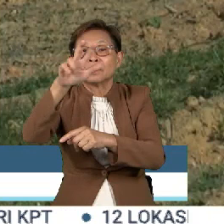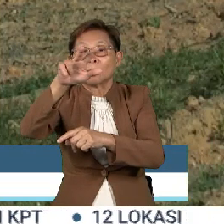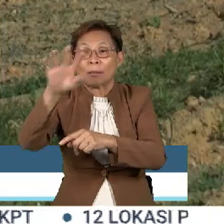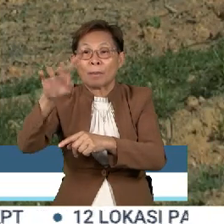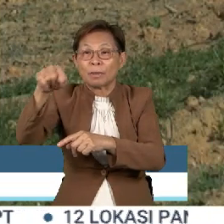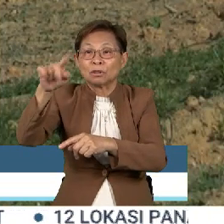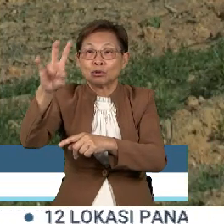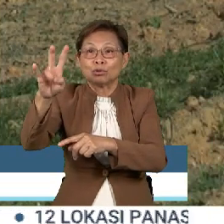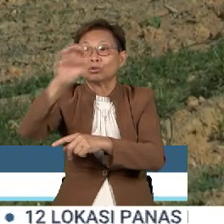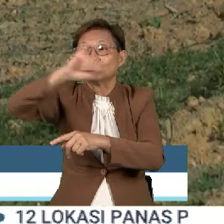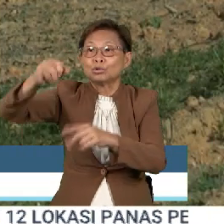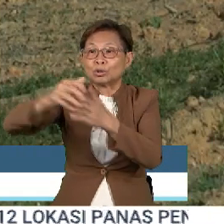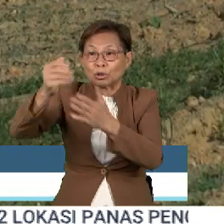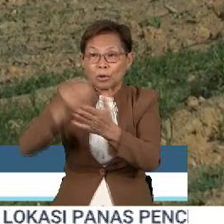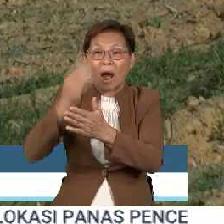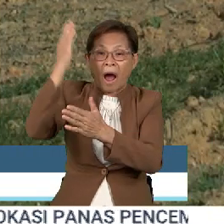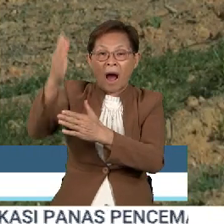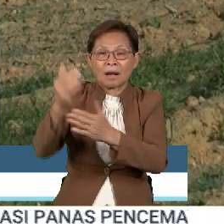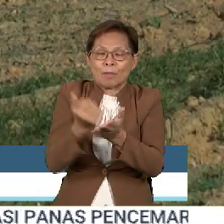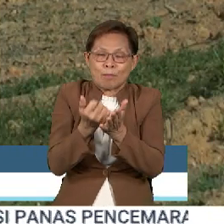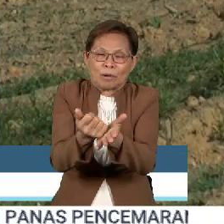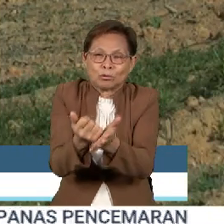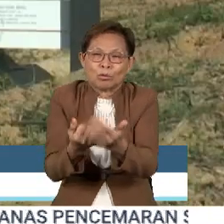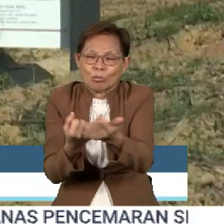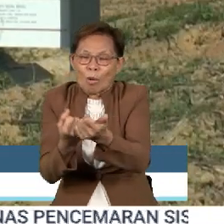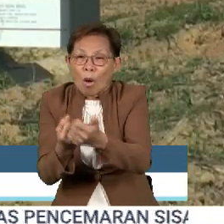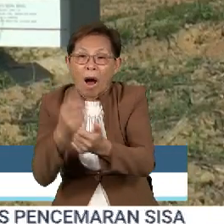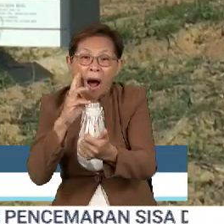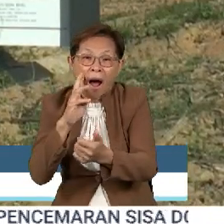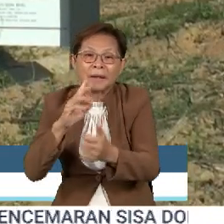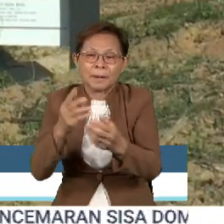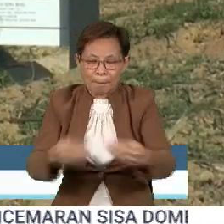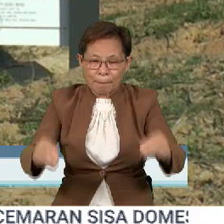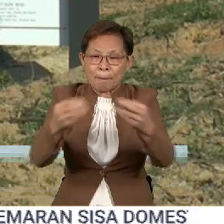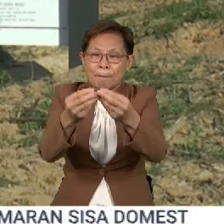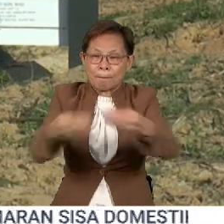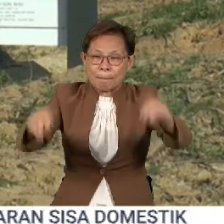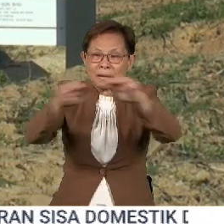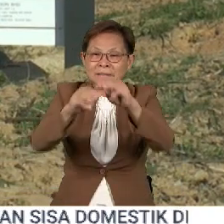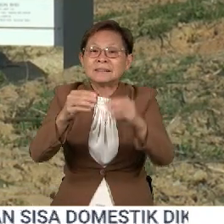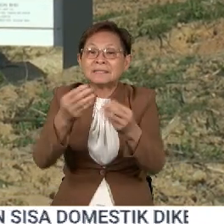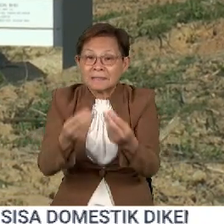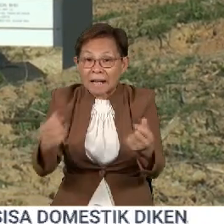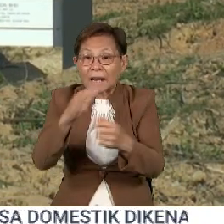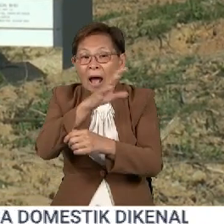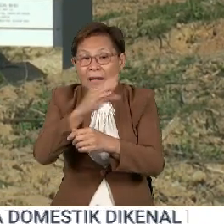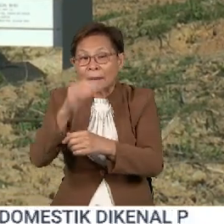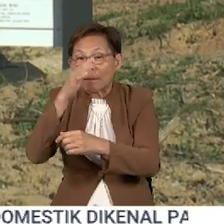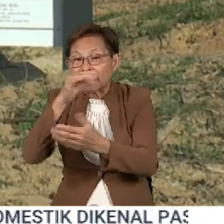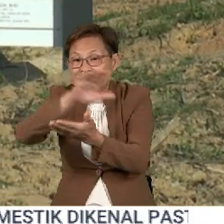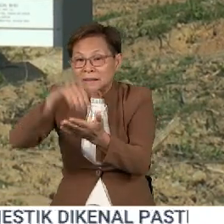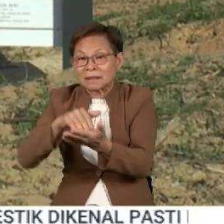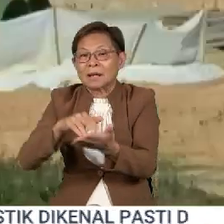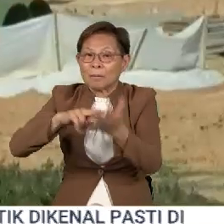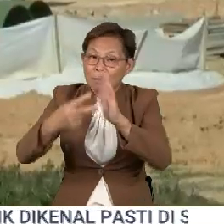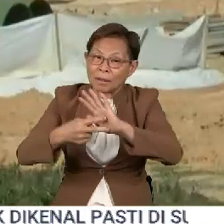20267 juta Ringgit akan membantu tampung kepulauan air pengguna di masjid tanah dan Melaka Tengah yang sekaligus kurangkan kebergantungan